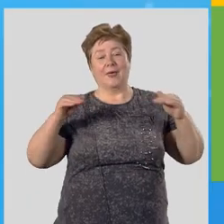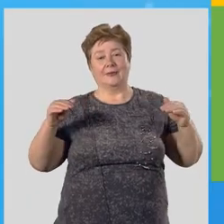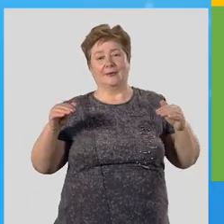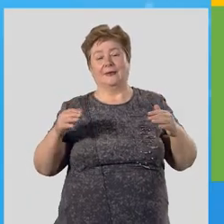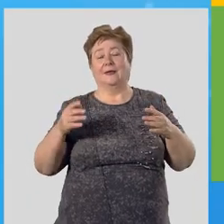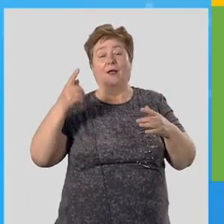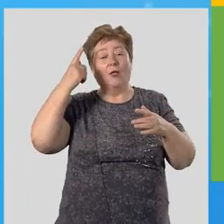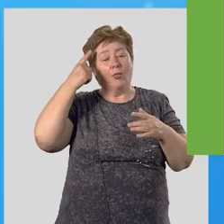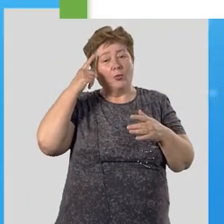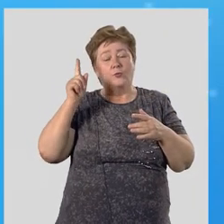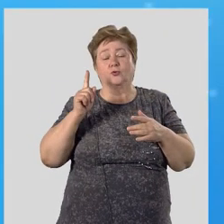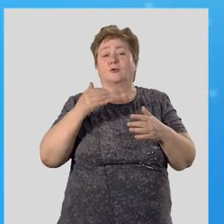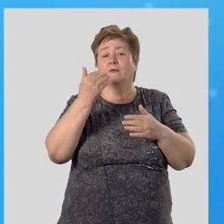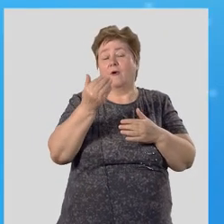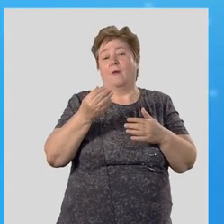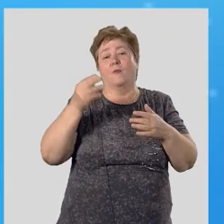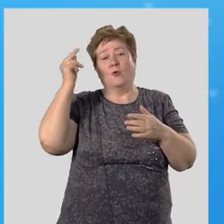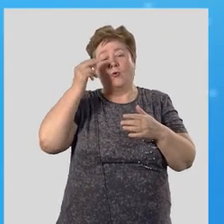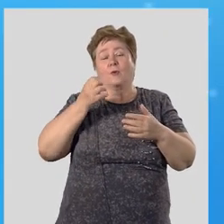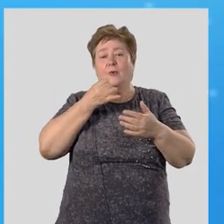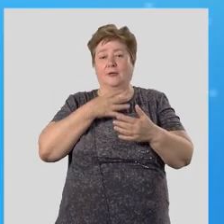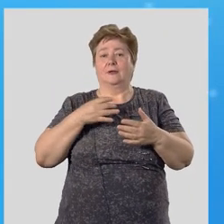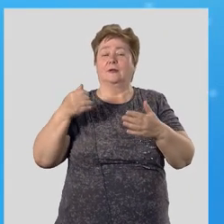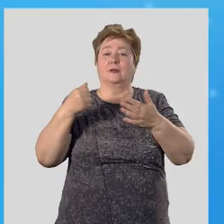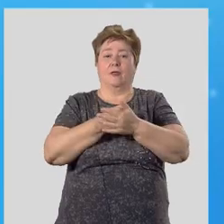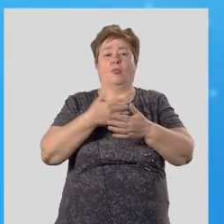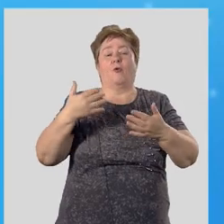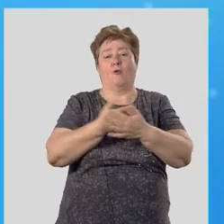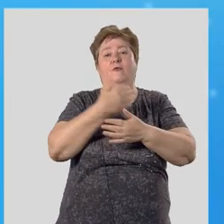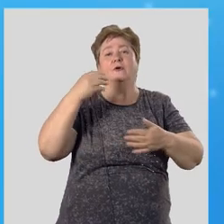Ребята, надеюсь, урок вам понравился. До новых